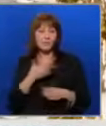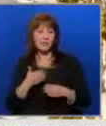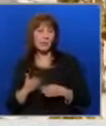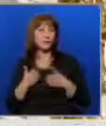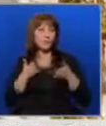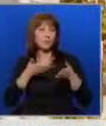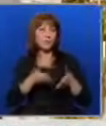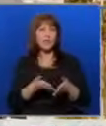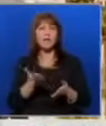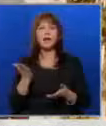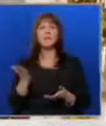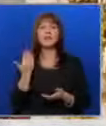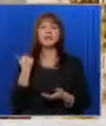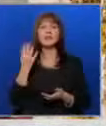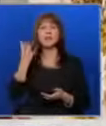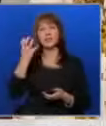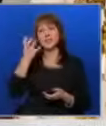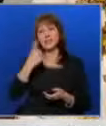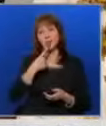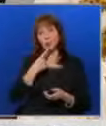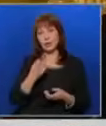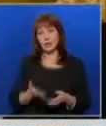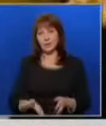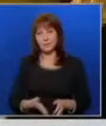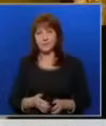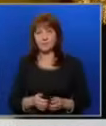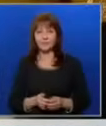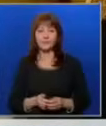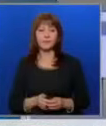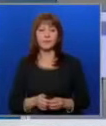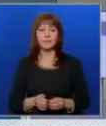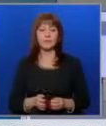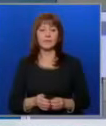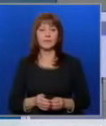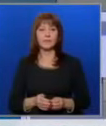скандинавската държава е била преди 40 години.